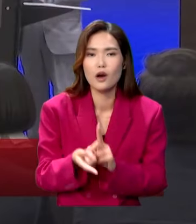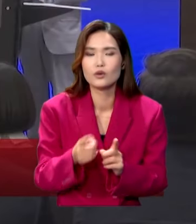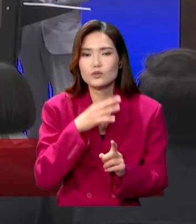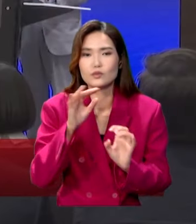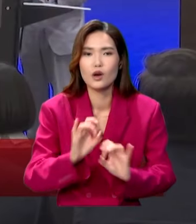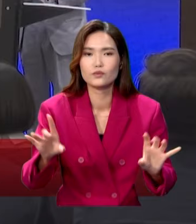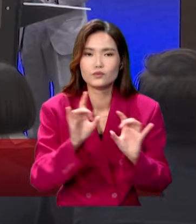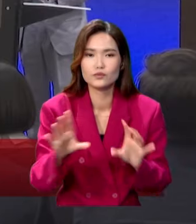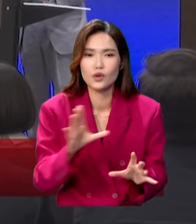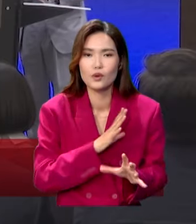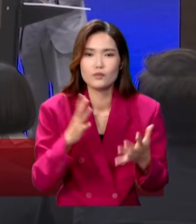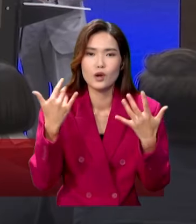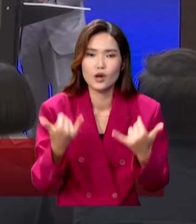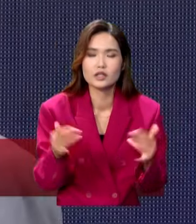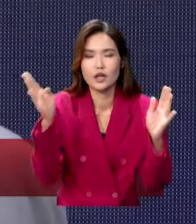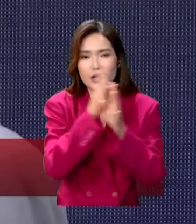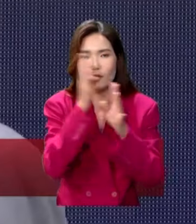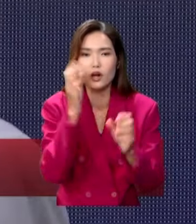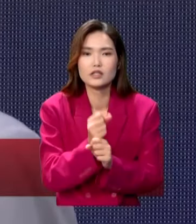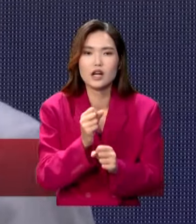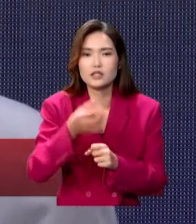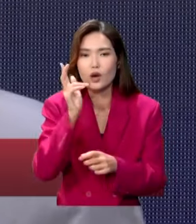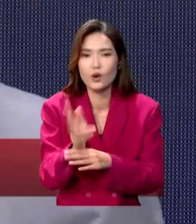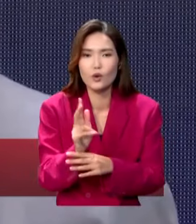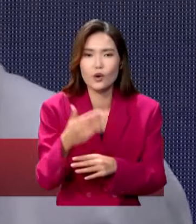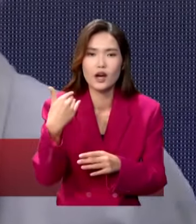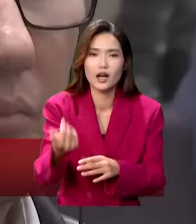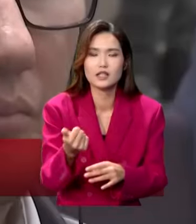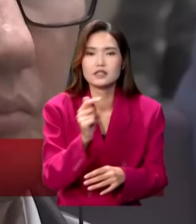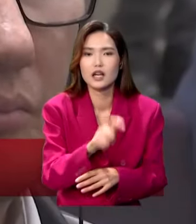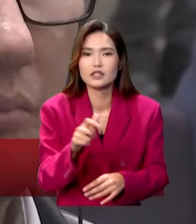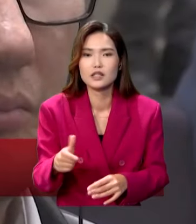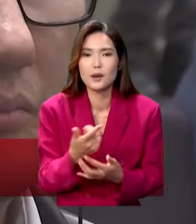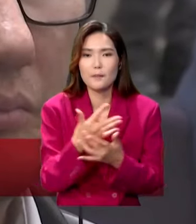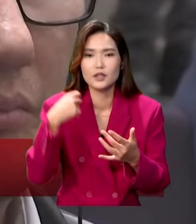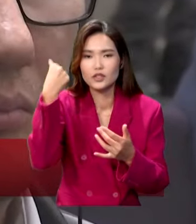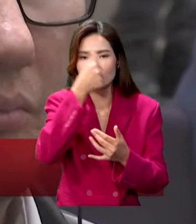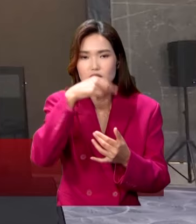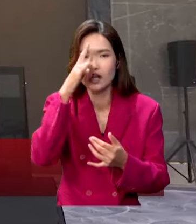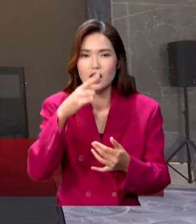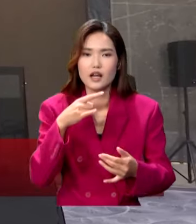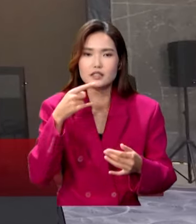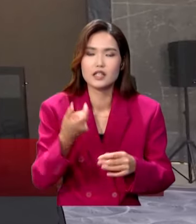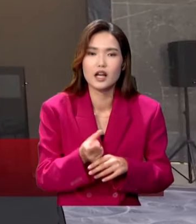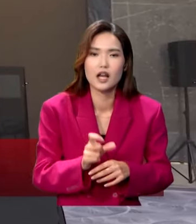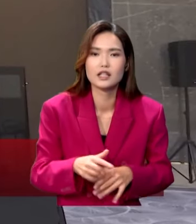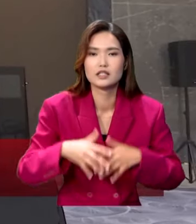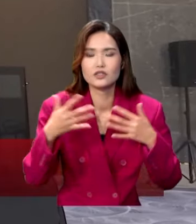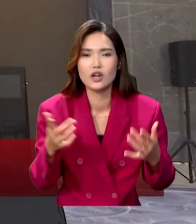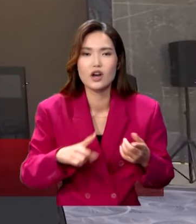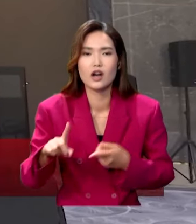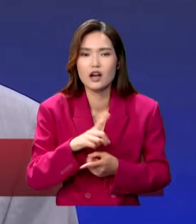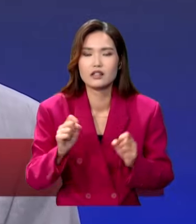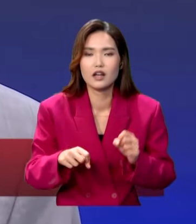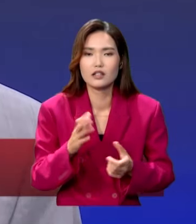етті. Алдағы бірнеше жылға болжам жасаған профессор, қос көршіміздің қатынасын бағамдап, бірнеше жылда Қазақстан үшін жаңа саяси кезең боларын айтып